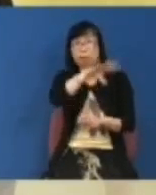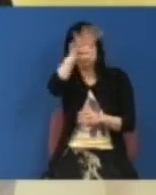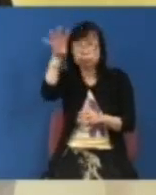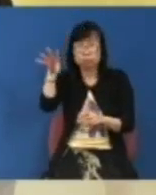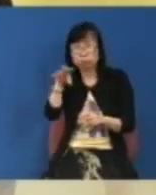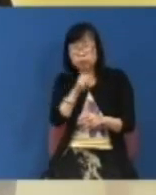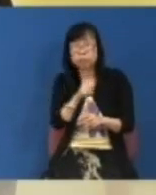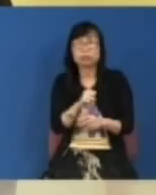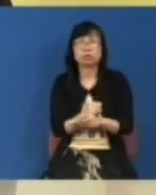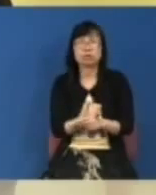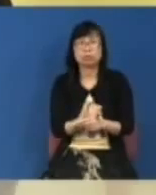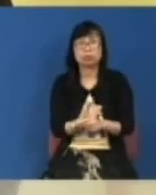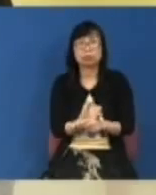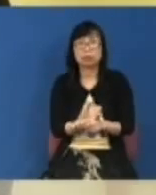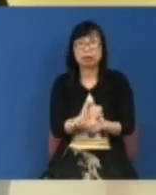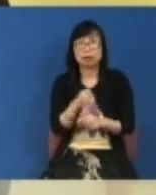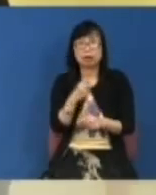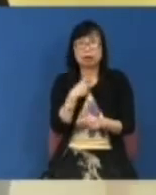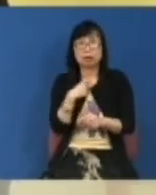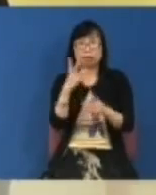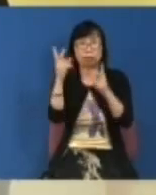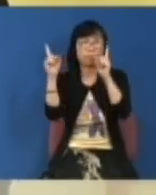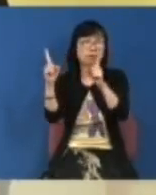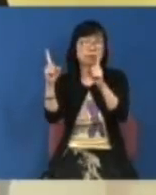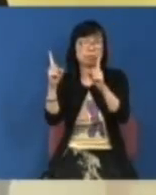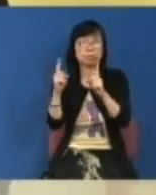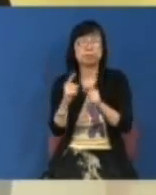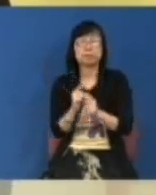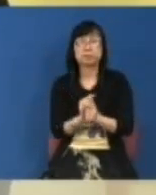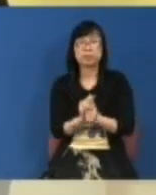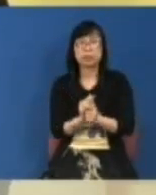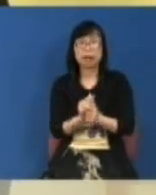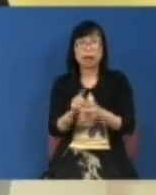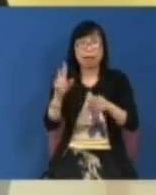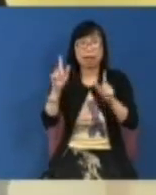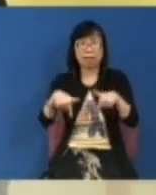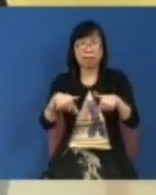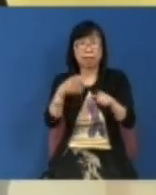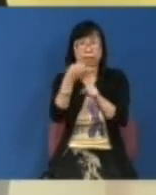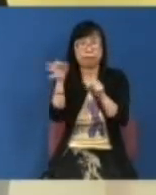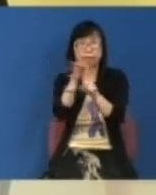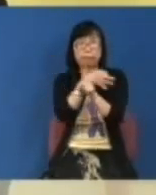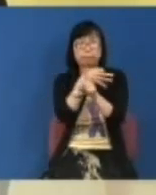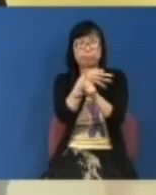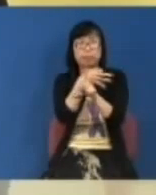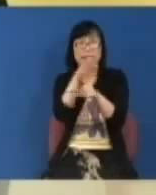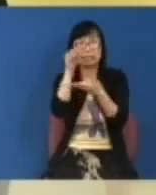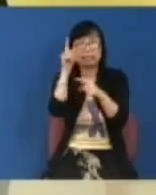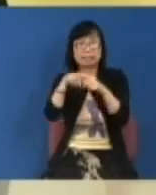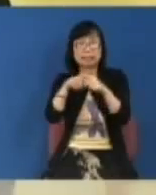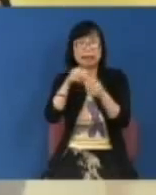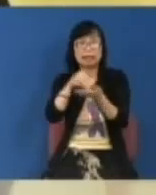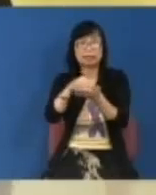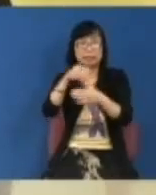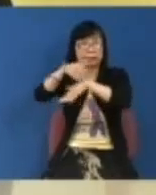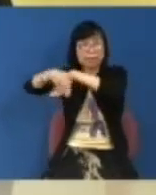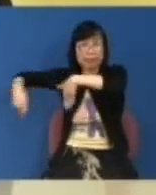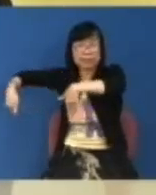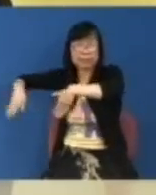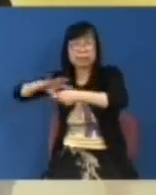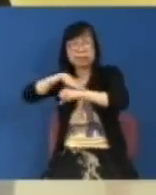下，兩個都是面對個 sanction 嘅，即係南非是因為實行呢個種族隔離政策，是被全世